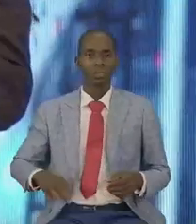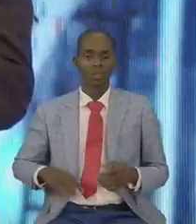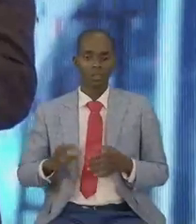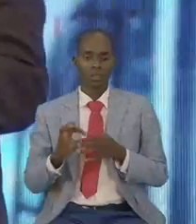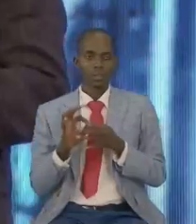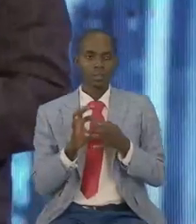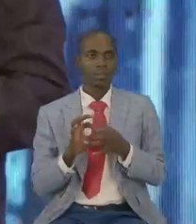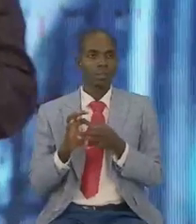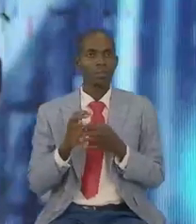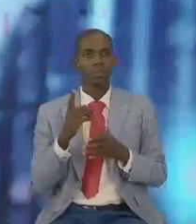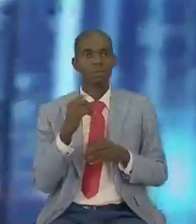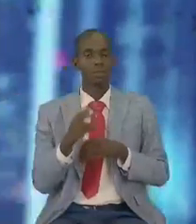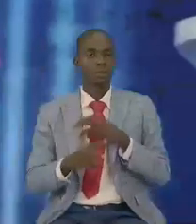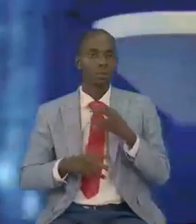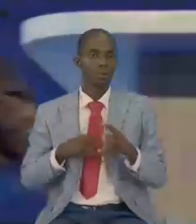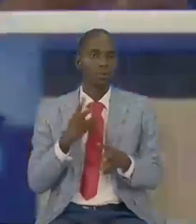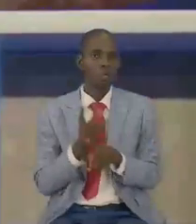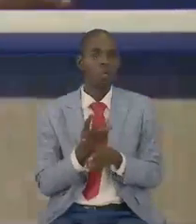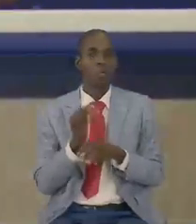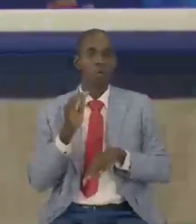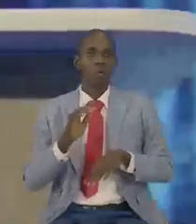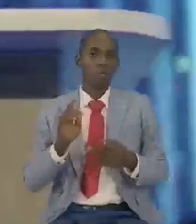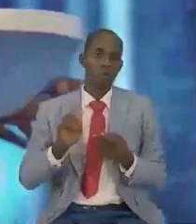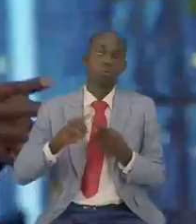le monde avec lui-même.